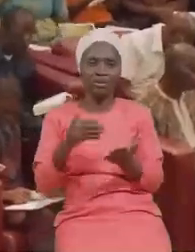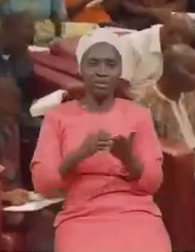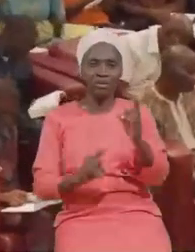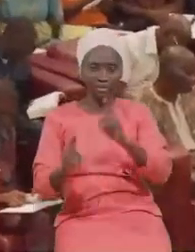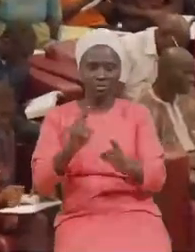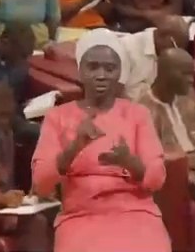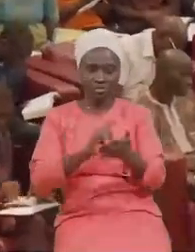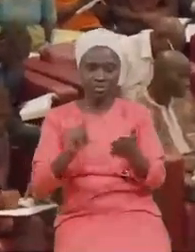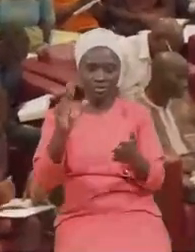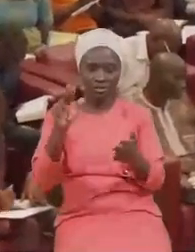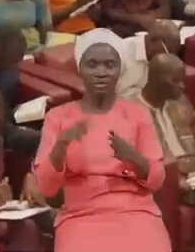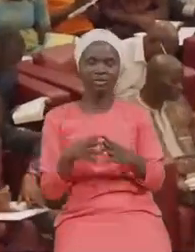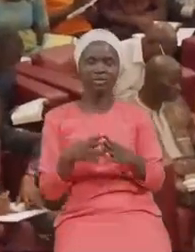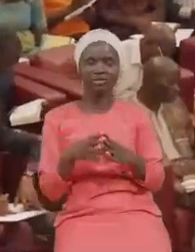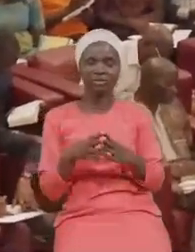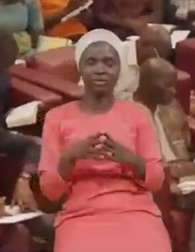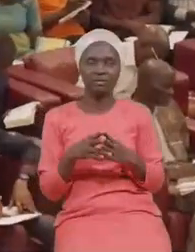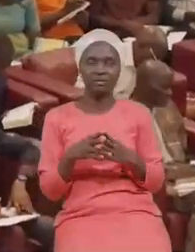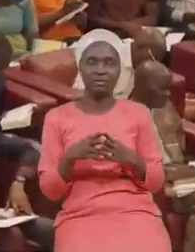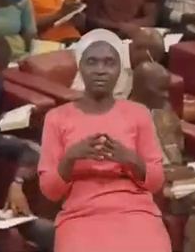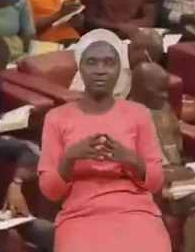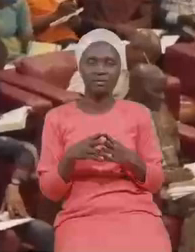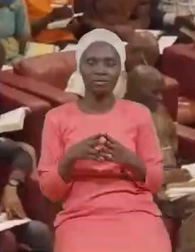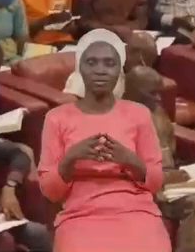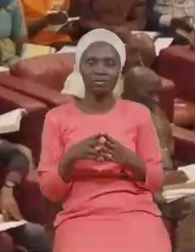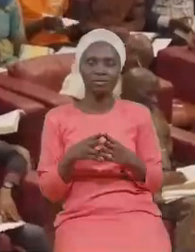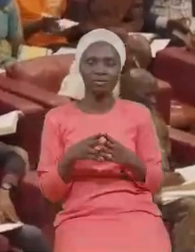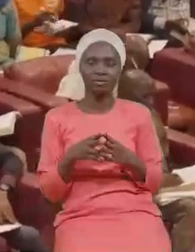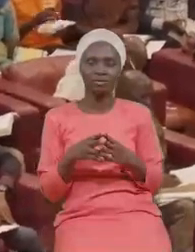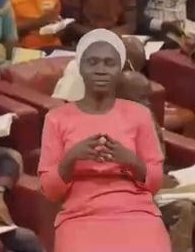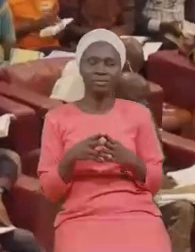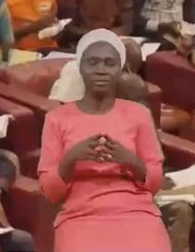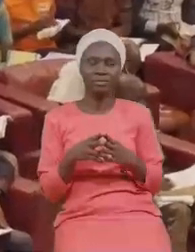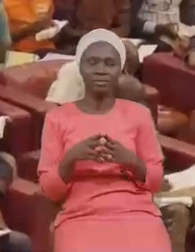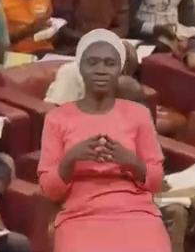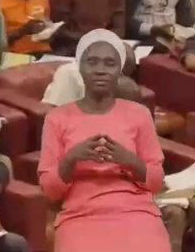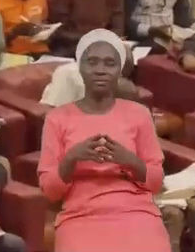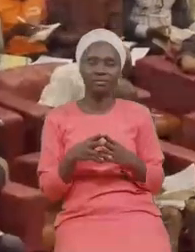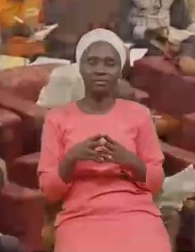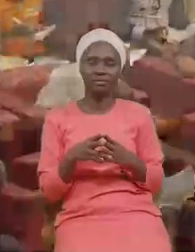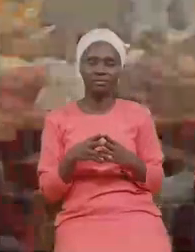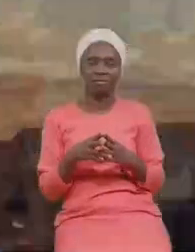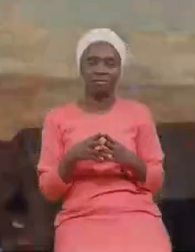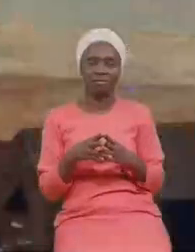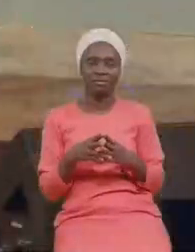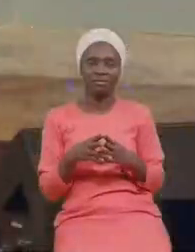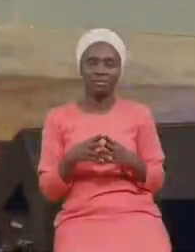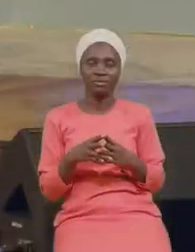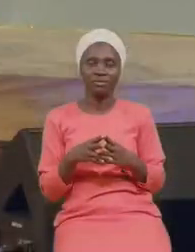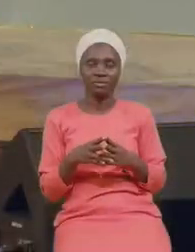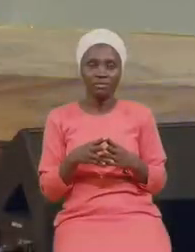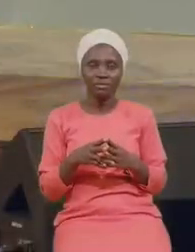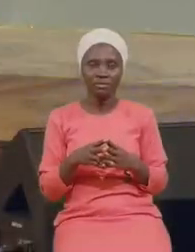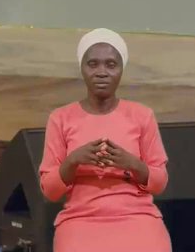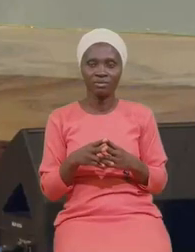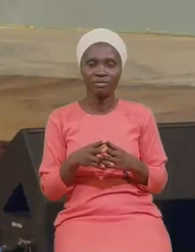et le soleil s'arrête et la Lune suspendit sa course il a fait il a fait